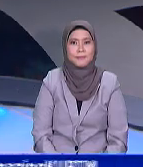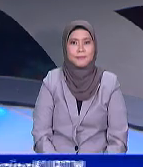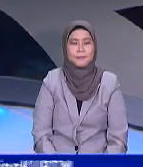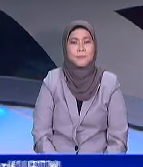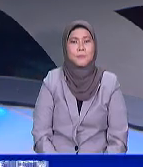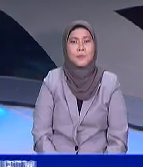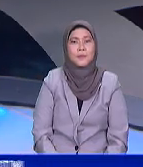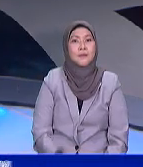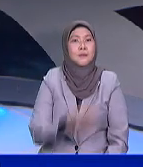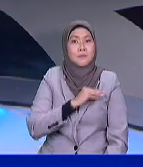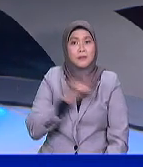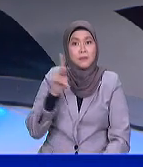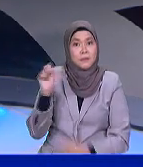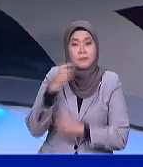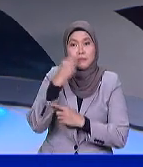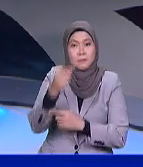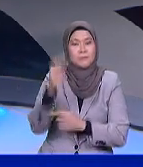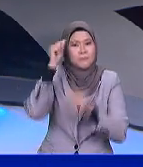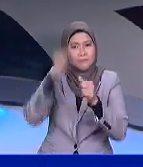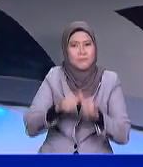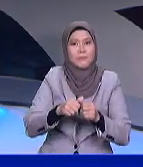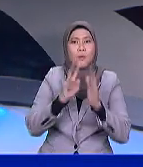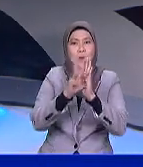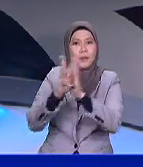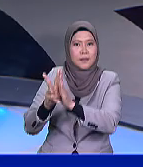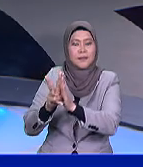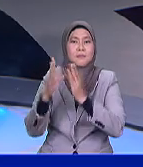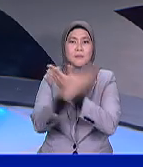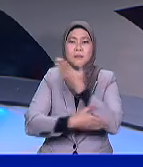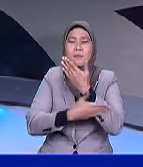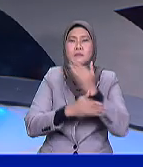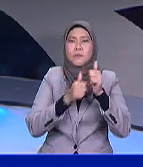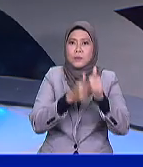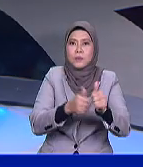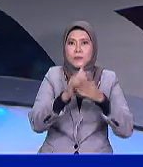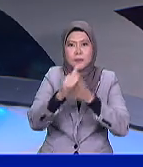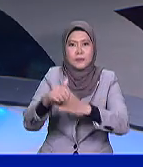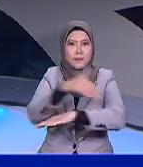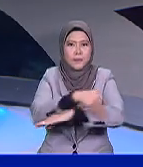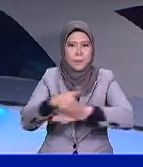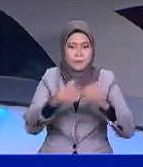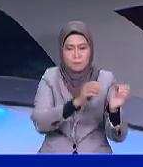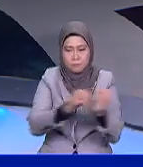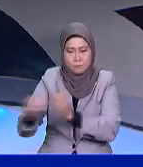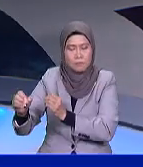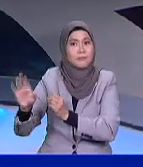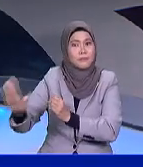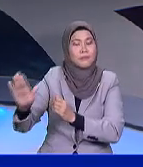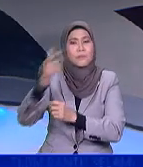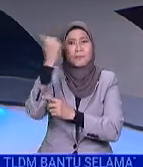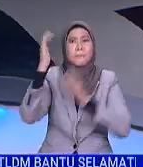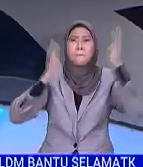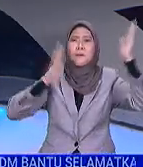Dalam pada itu, Dato' Sri Rizal mengingatkan delegasi negara ke Tokyo supaya mematuhi garis panduan ketat oleh penganjur memandangkan